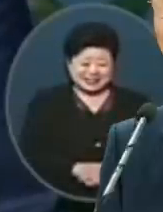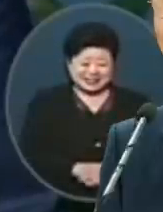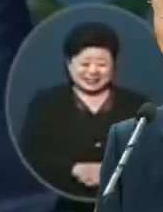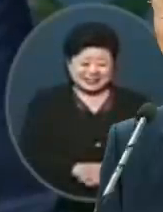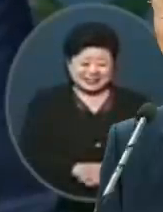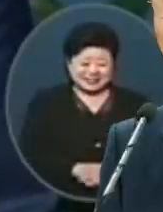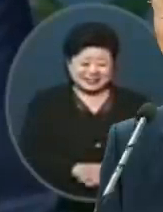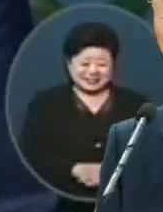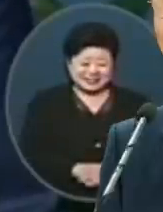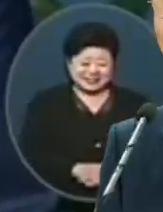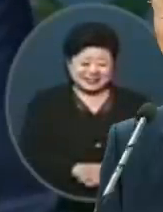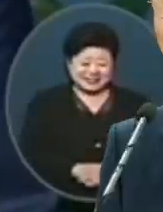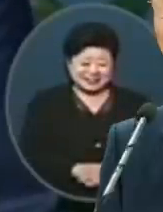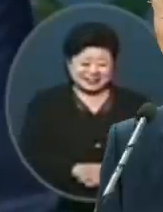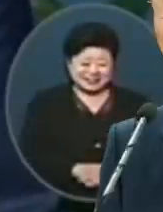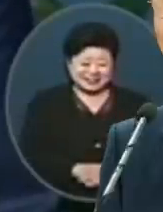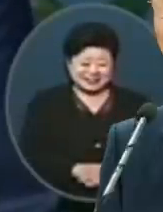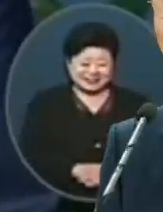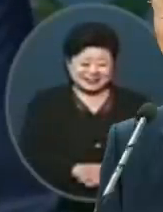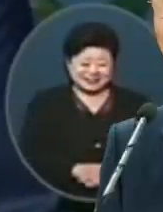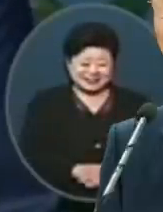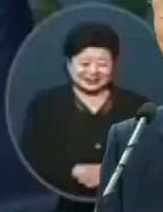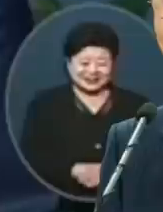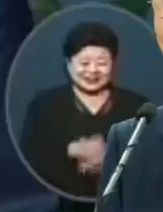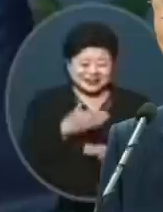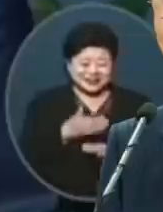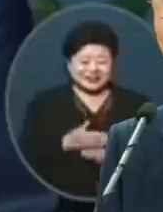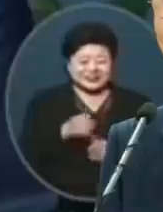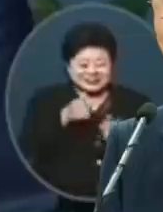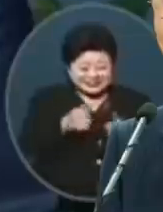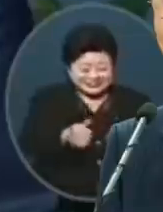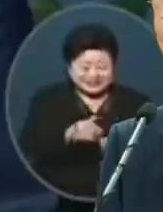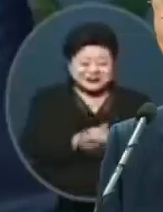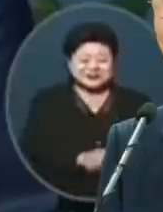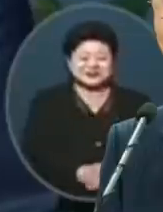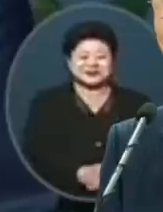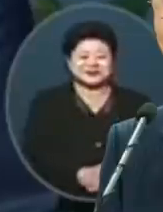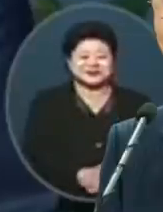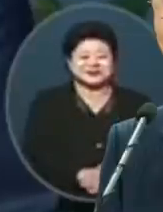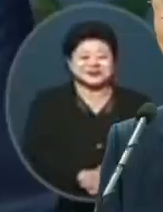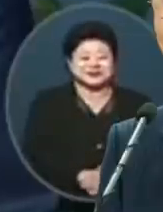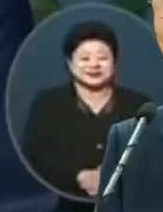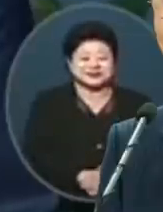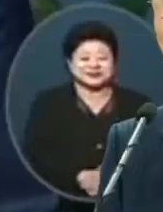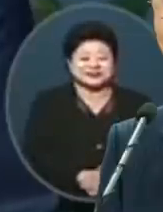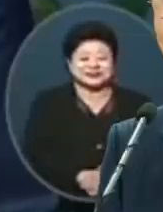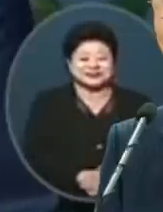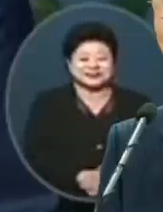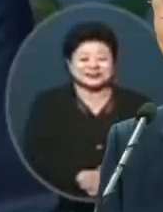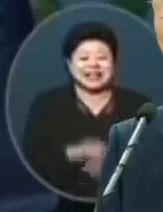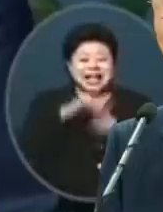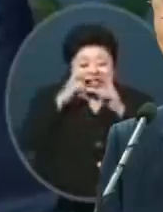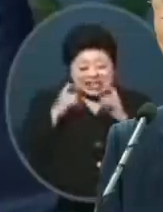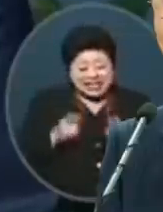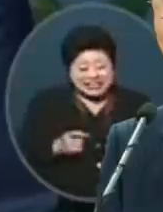그렇다고 나중에 고맙다고 인사하더라고요. 솔직히 개인적으로 말하지,